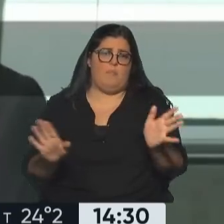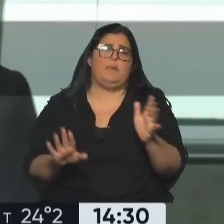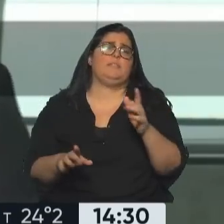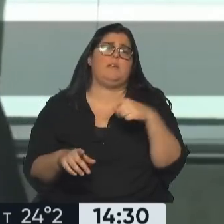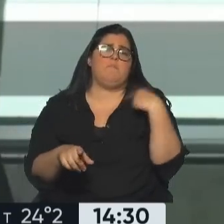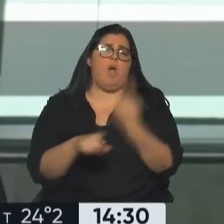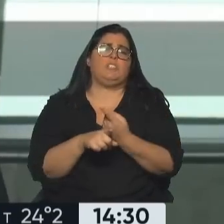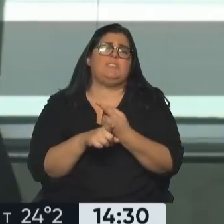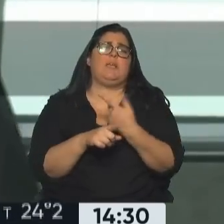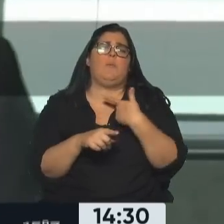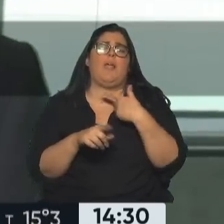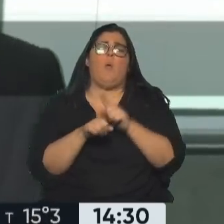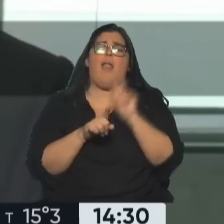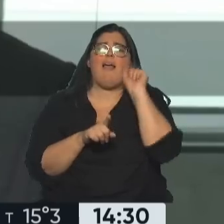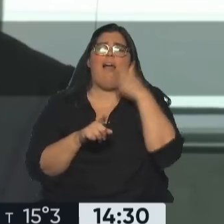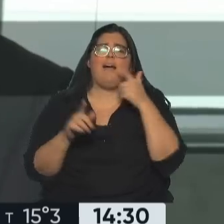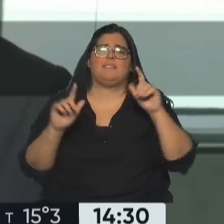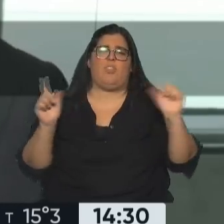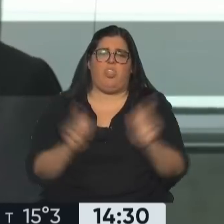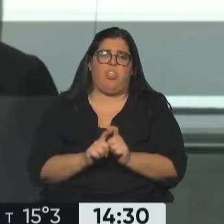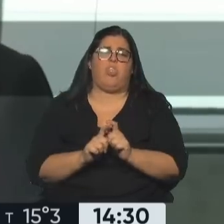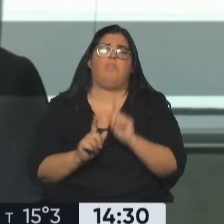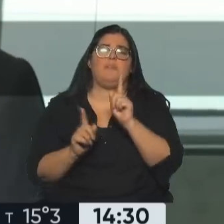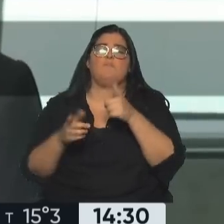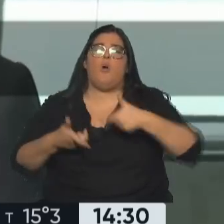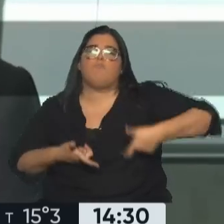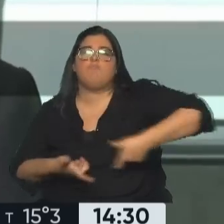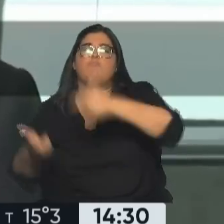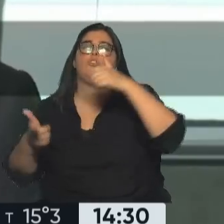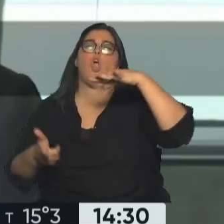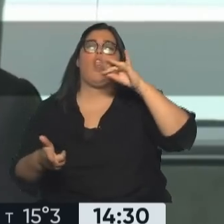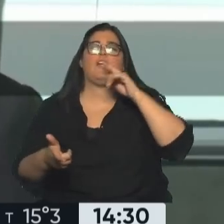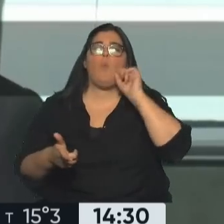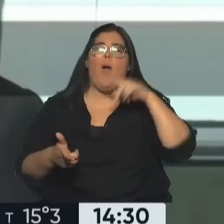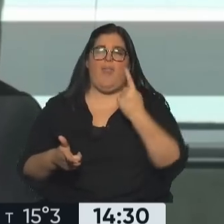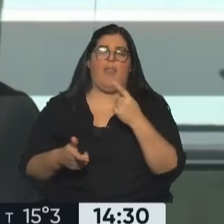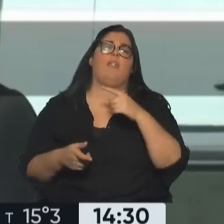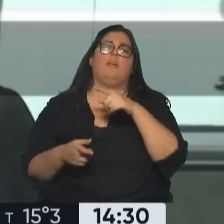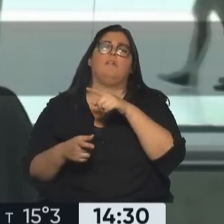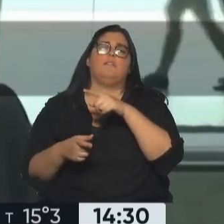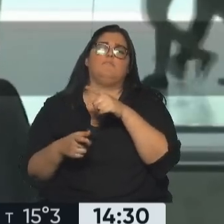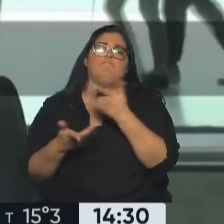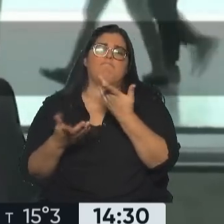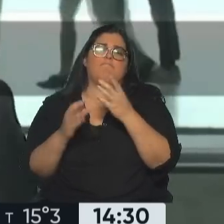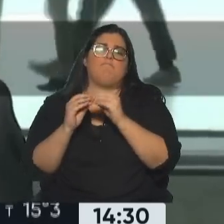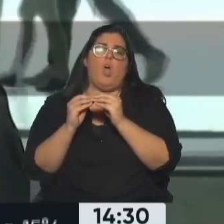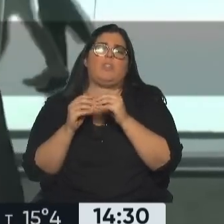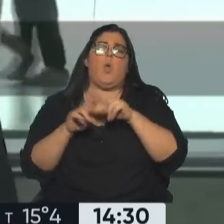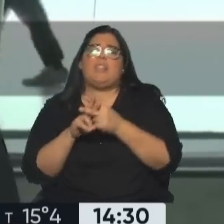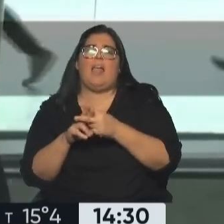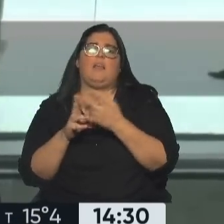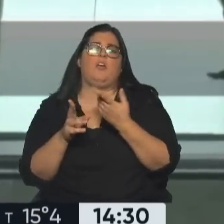Wir haben das bei der Reduktion von Nord Stream 1 gesehen, dass technische Gründe vorgeschoben wurden,